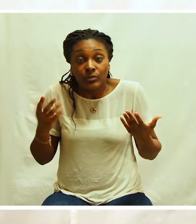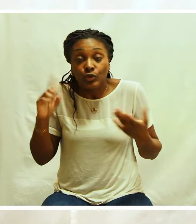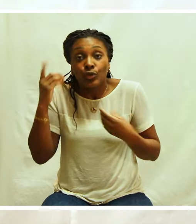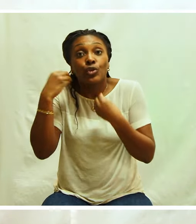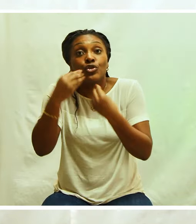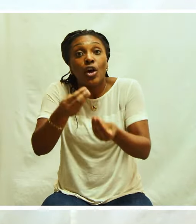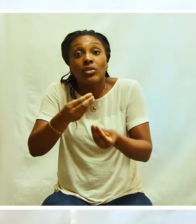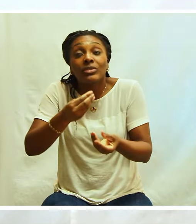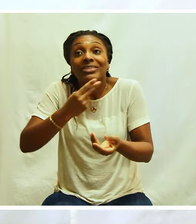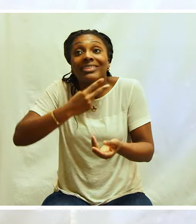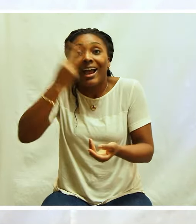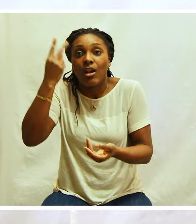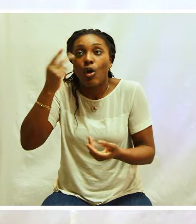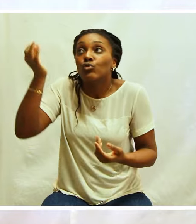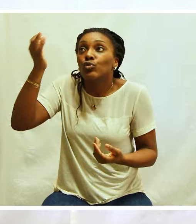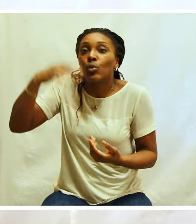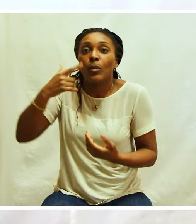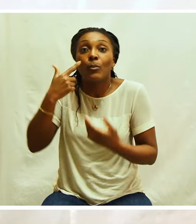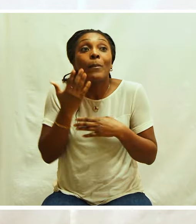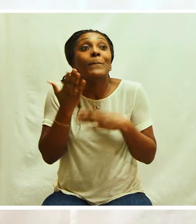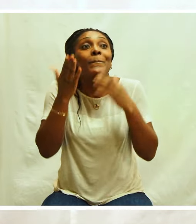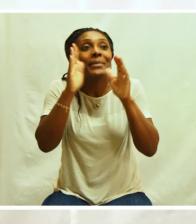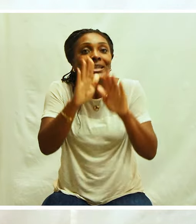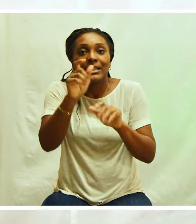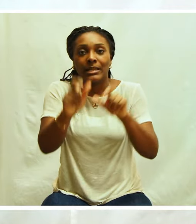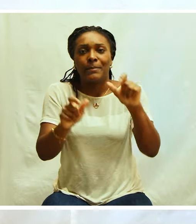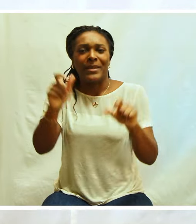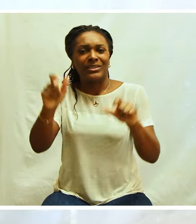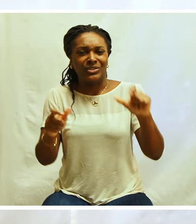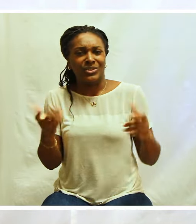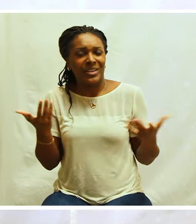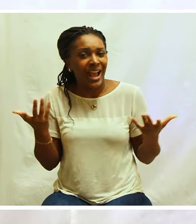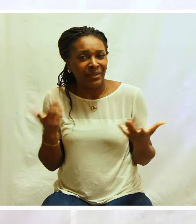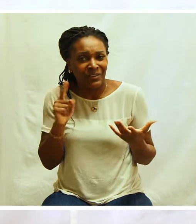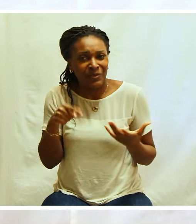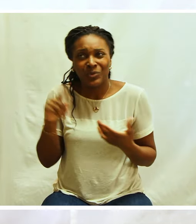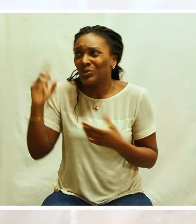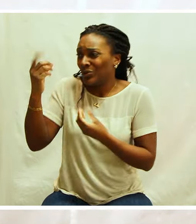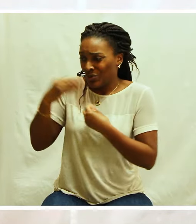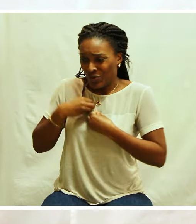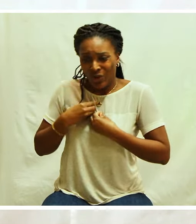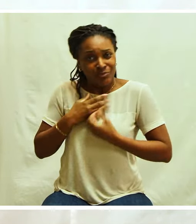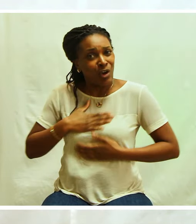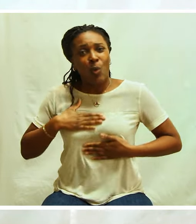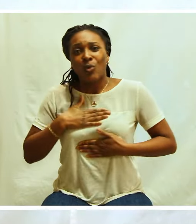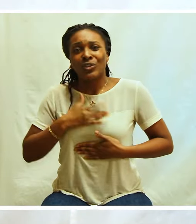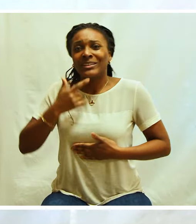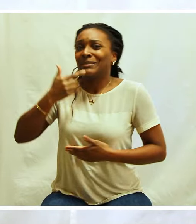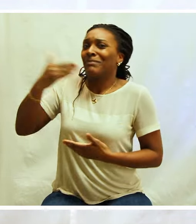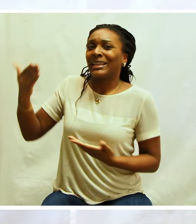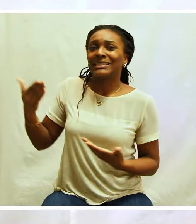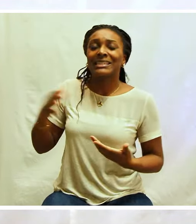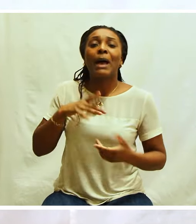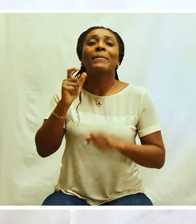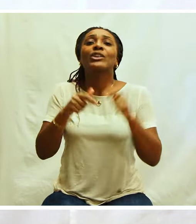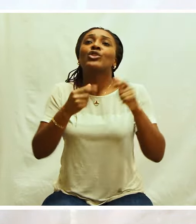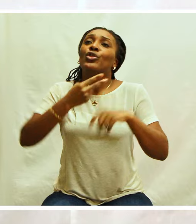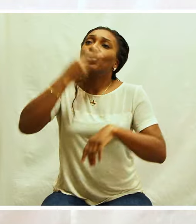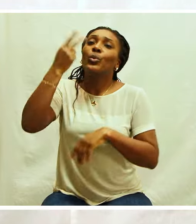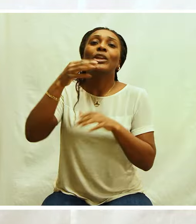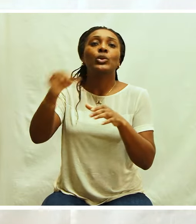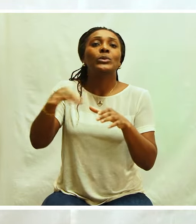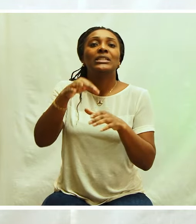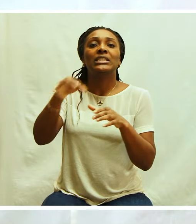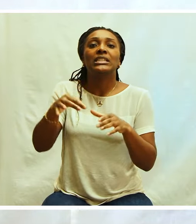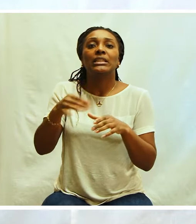bénir et devenir une source pour les autres. Alors, cherche et apprécie ce que tu as. Certains ont des dons de cuisine et disent « Oh, mais ça sert à rien pour